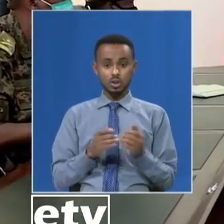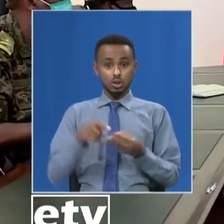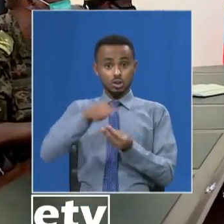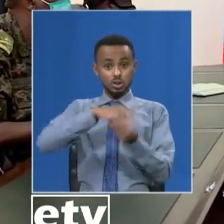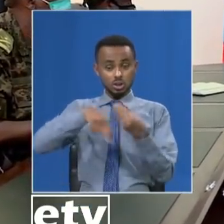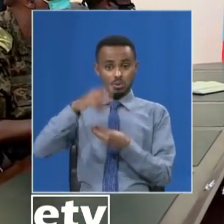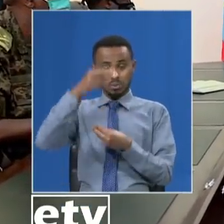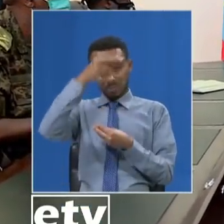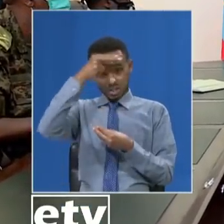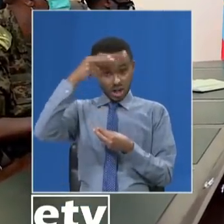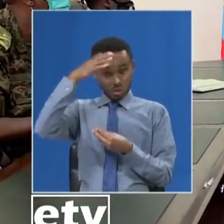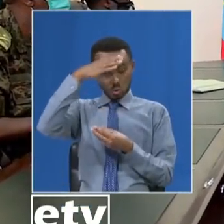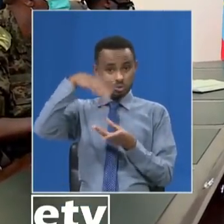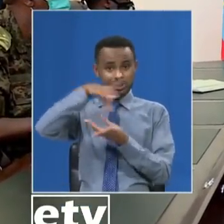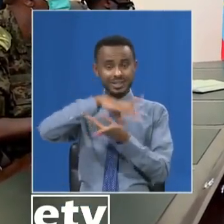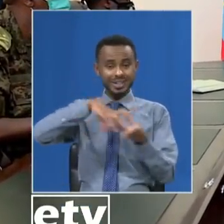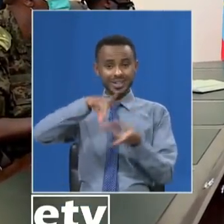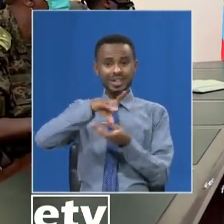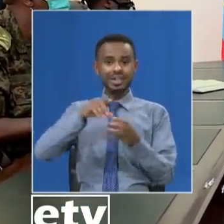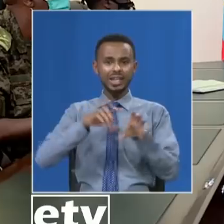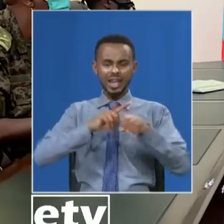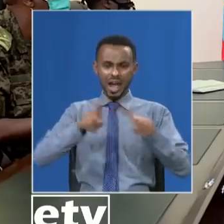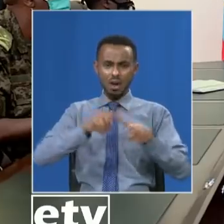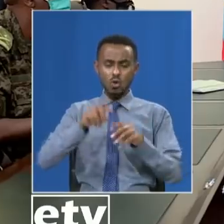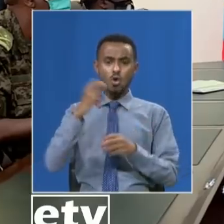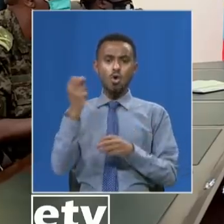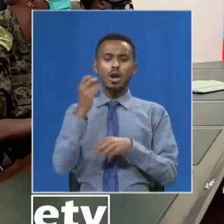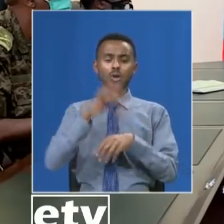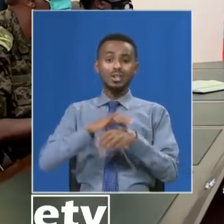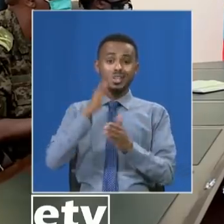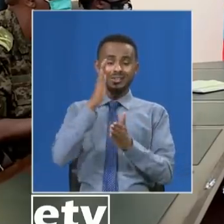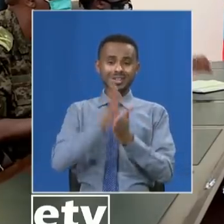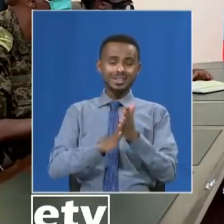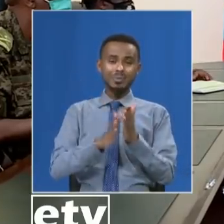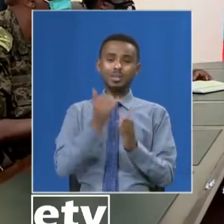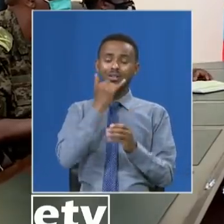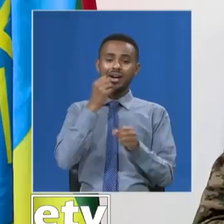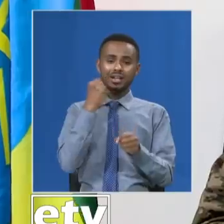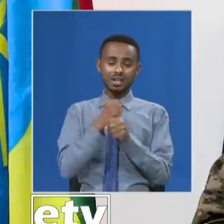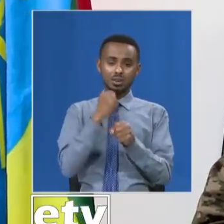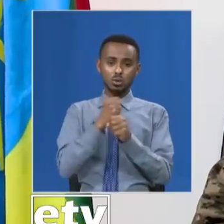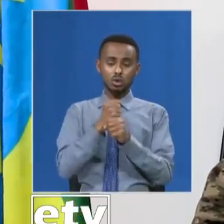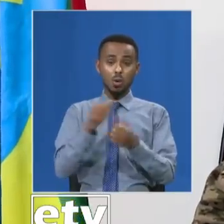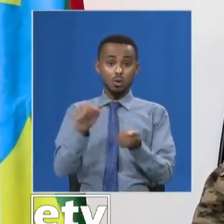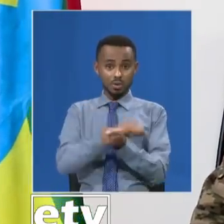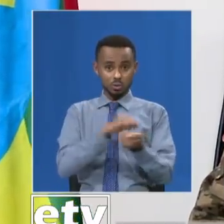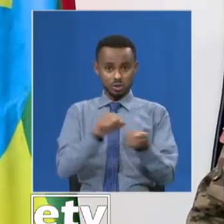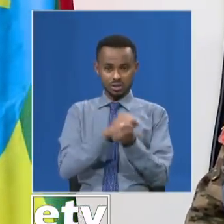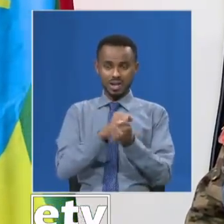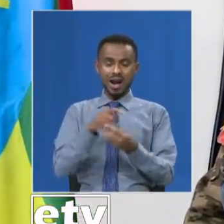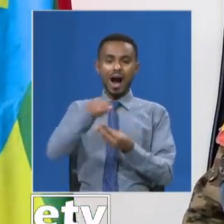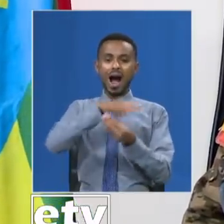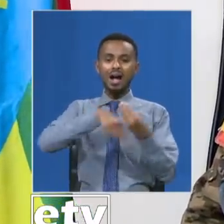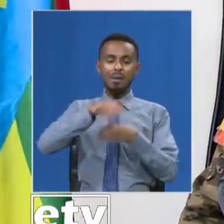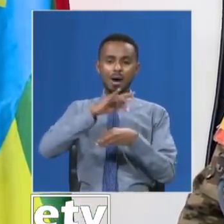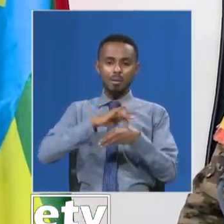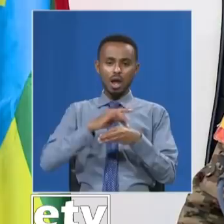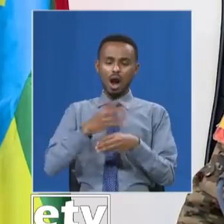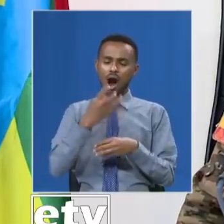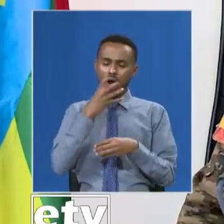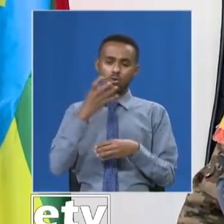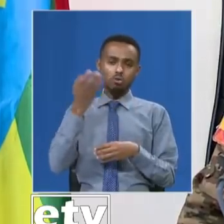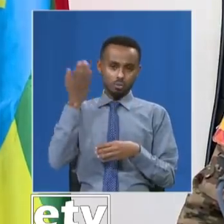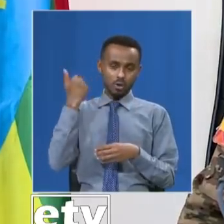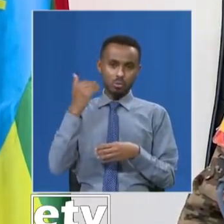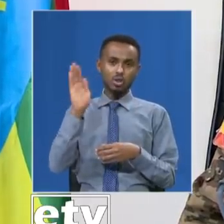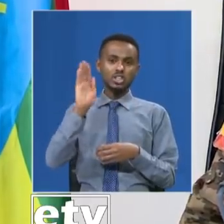ሰሞኑን በቤንሻንጉል ጉሙዝ ብሔራዊ ክልል የተለያዩ ወረዳዎች ላይ የተፈጸሙ የጥፋት ድርጊቶችና ውድመቶች አካባቢው ላይ አኩርፈው